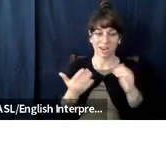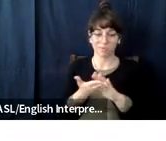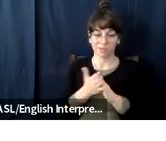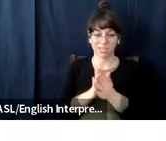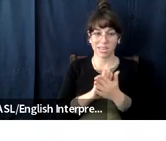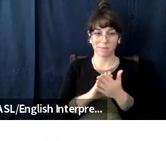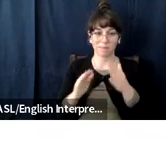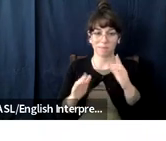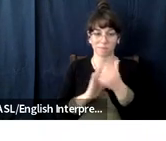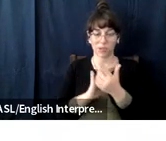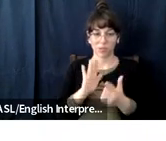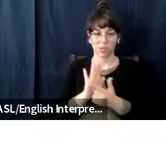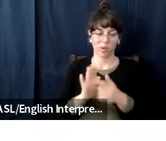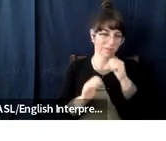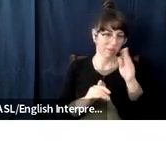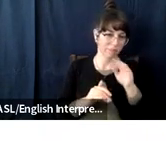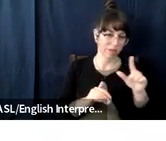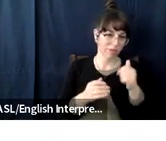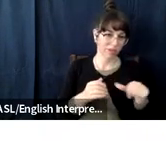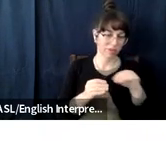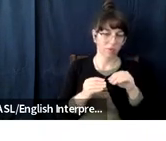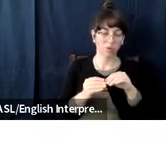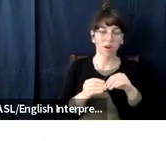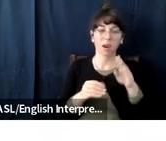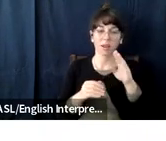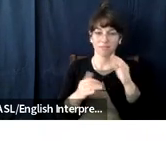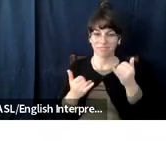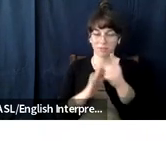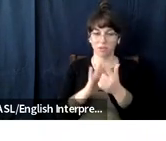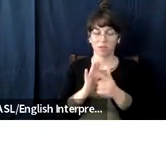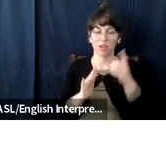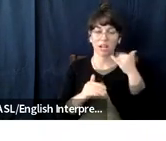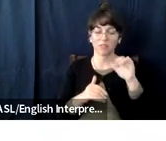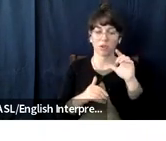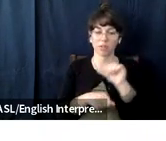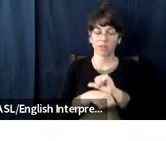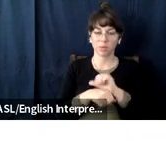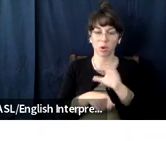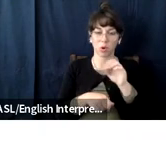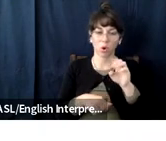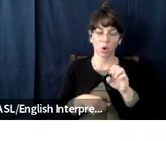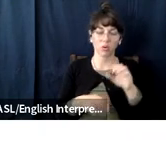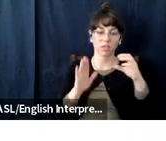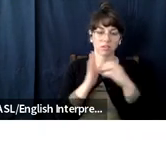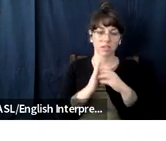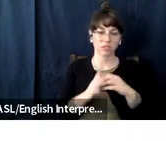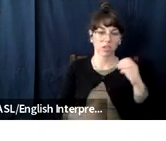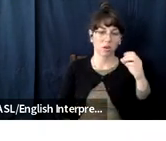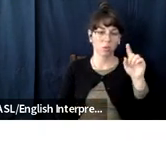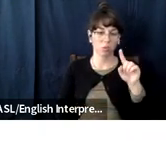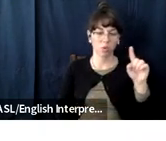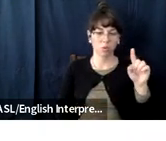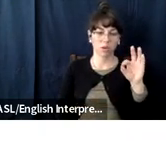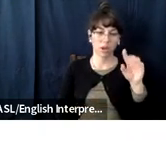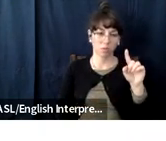that can be found in the California Labor Code section 1191. And